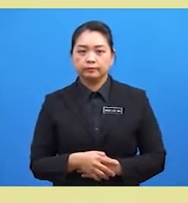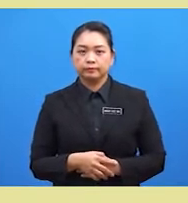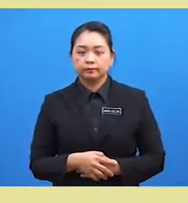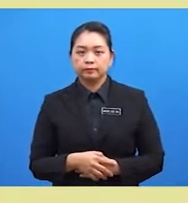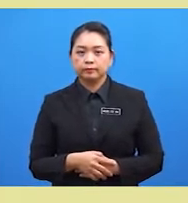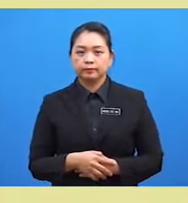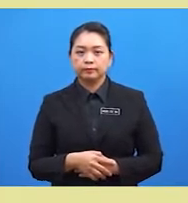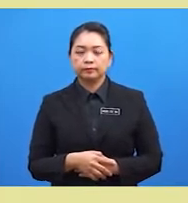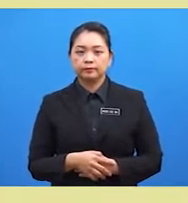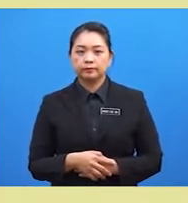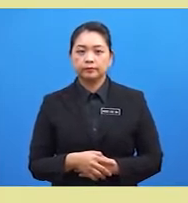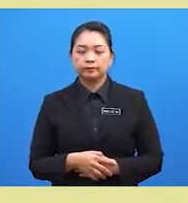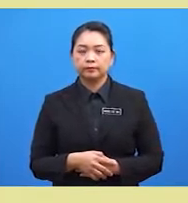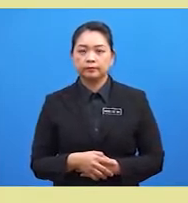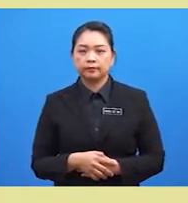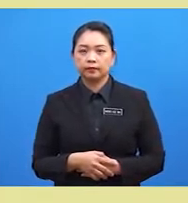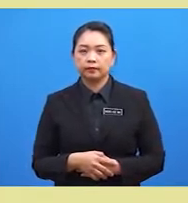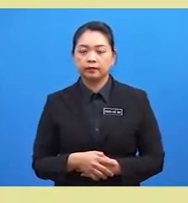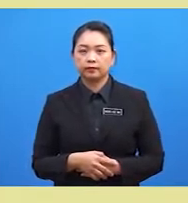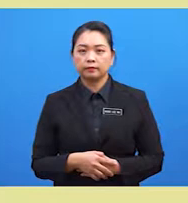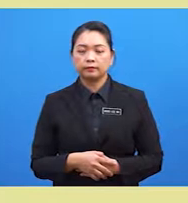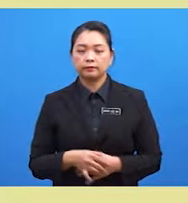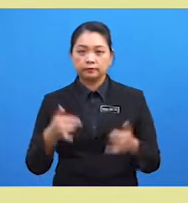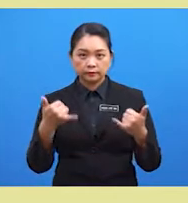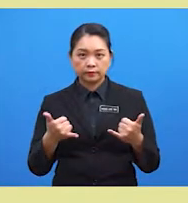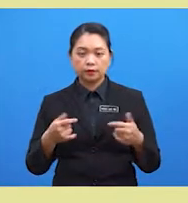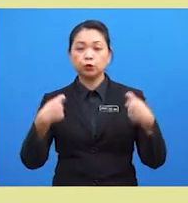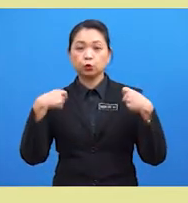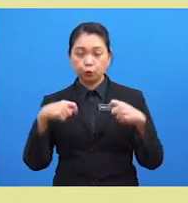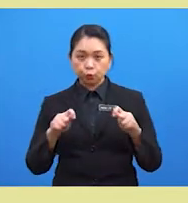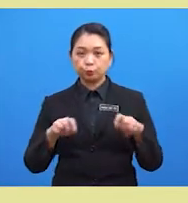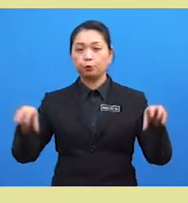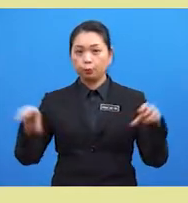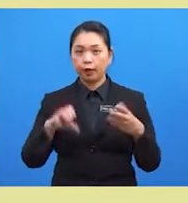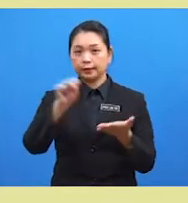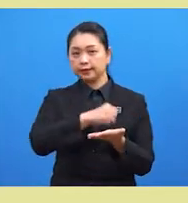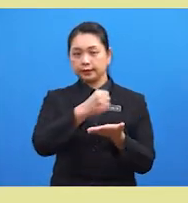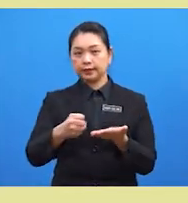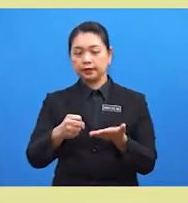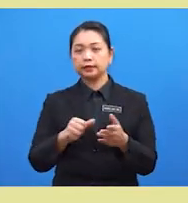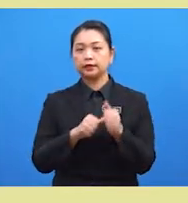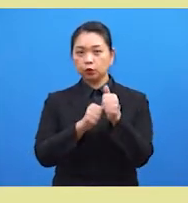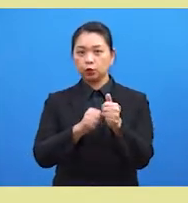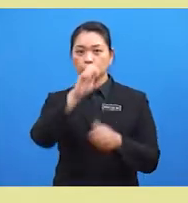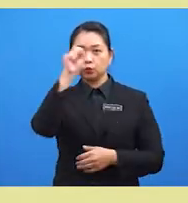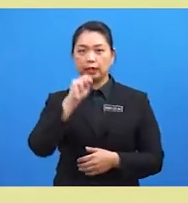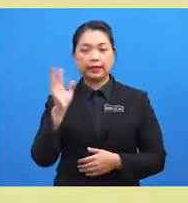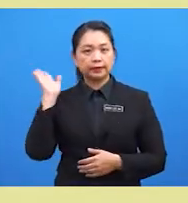Para pelajar, mari kita cuba mencipta syair berdasarkan soalan berikut.